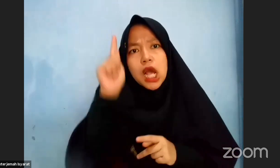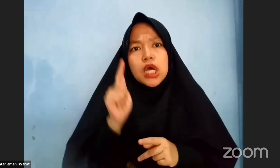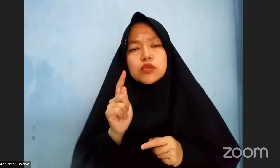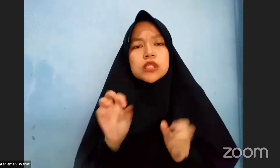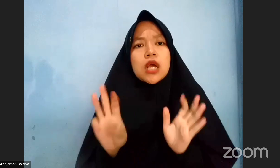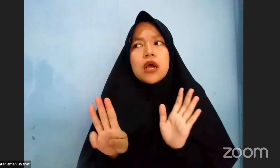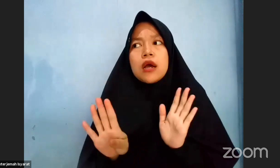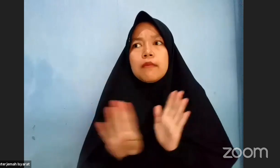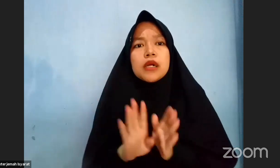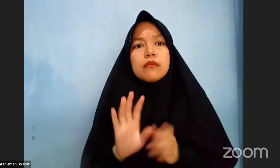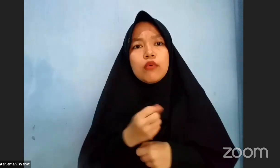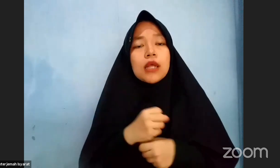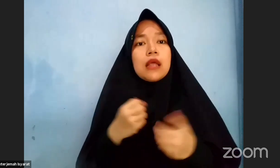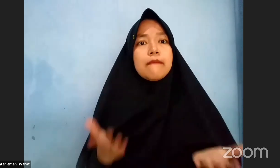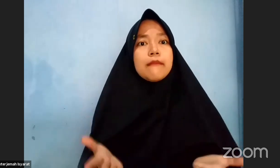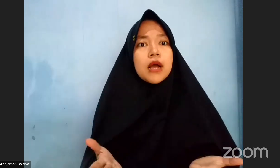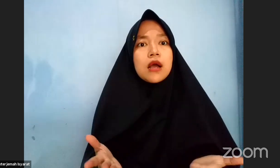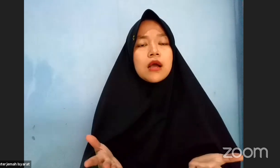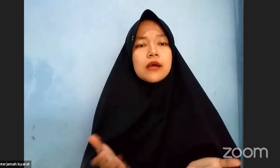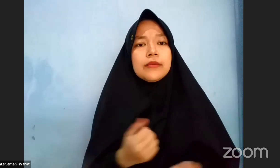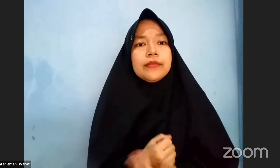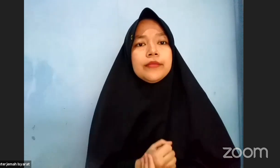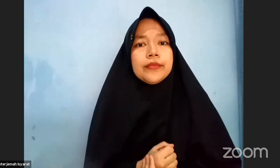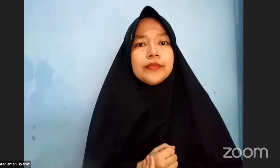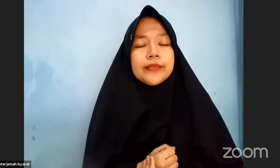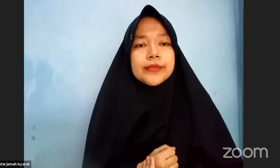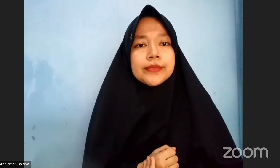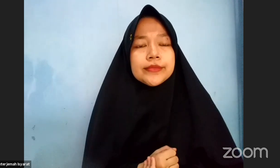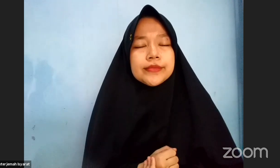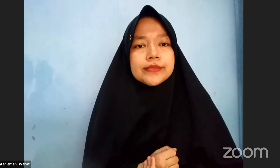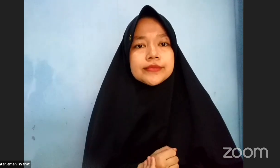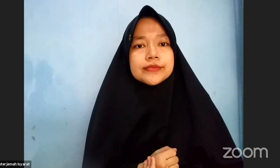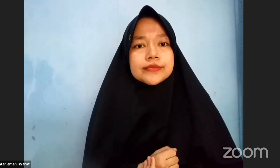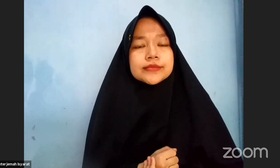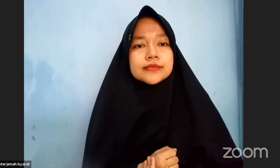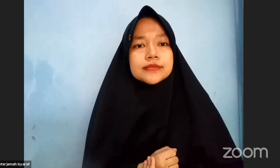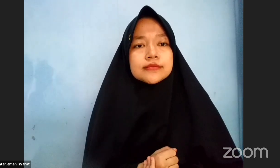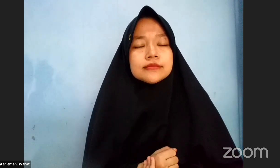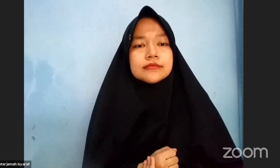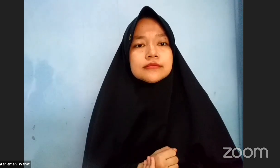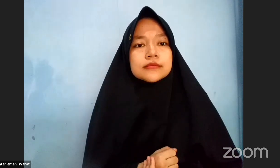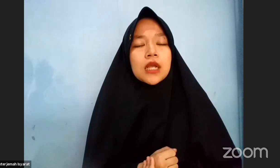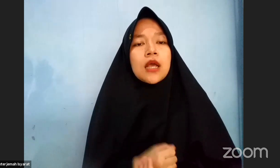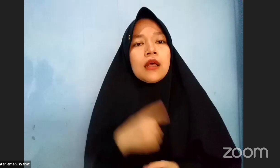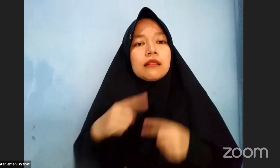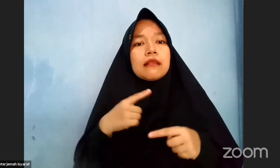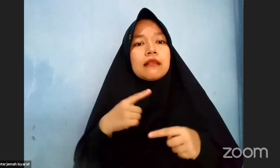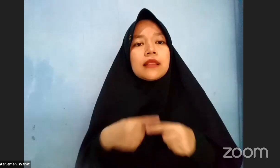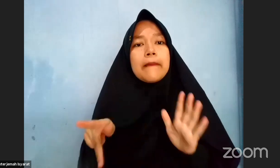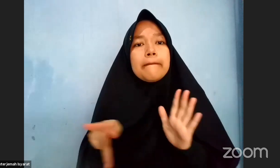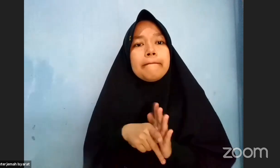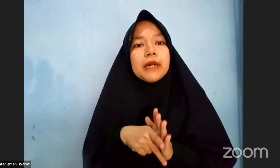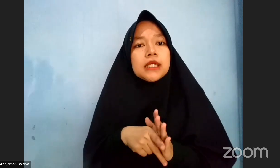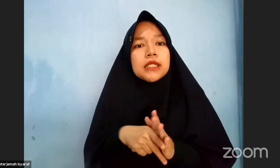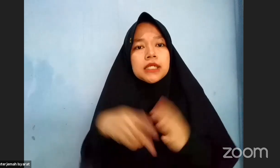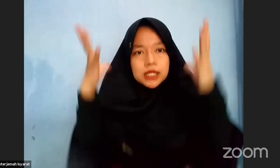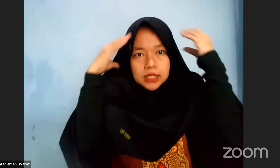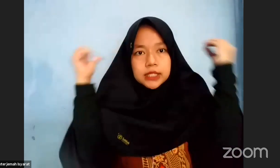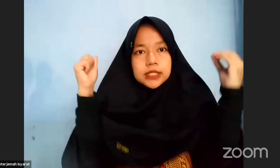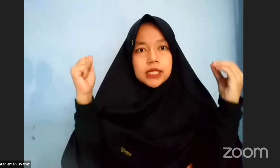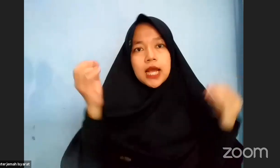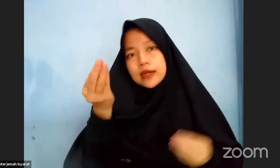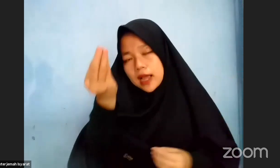gtk dan atau tidak media bukan hanya terkait dengan pikiran khusus tapi keseluruhan mungkin jadi